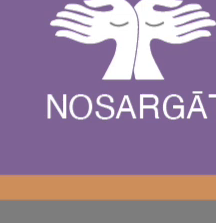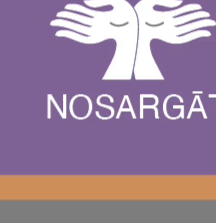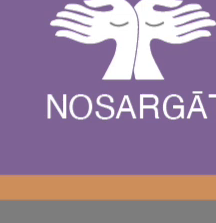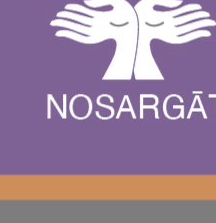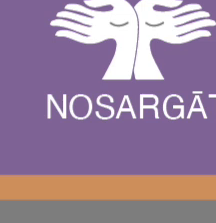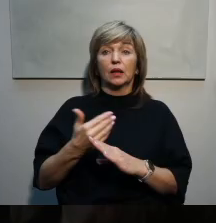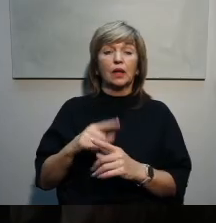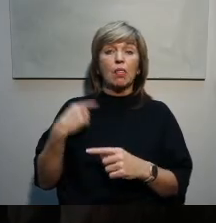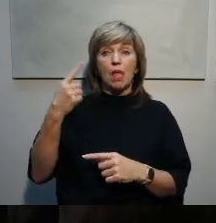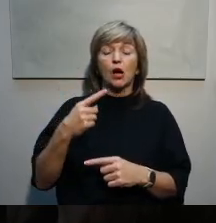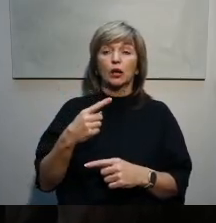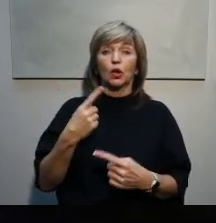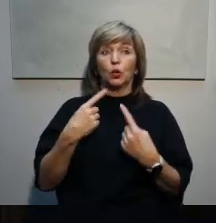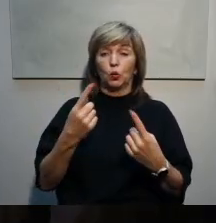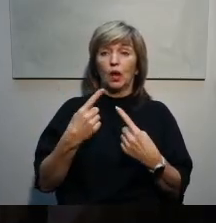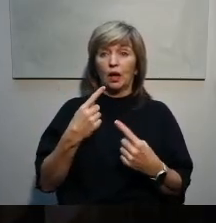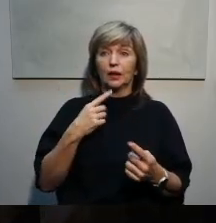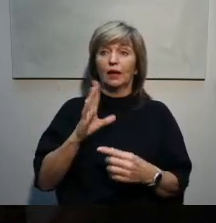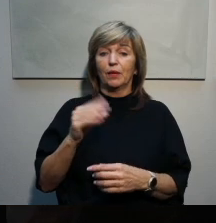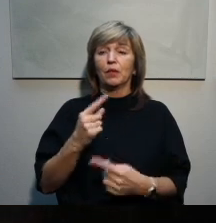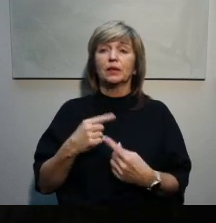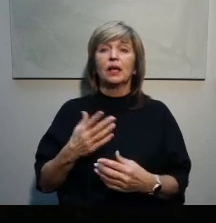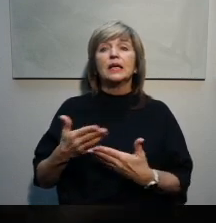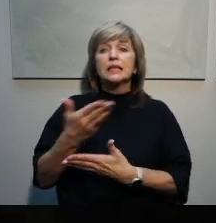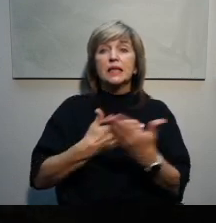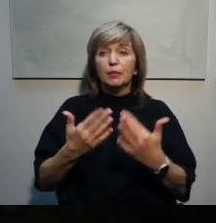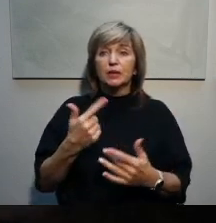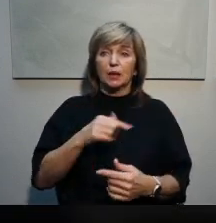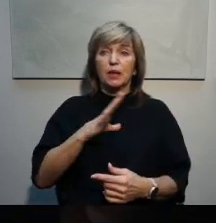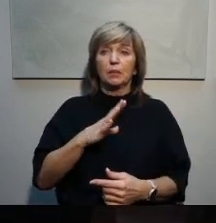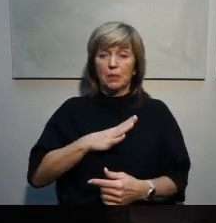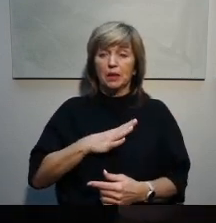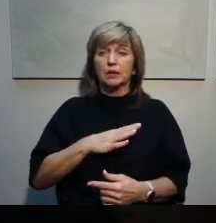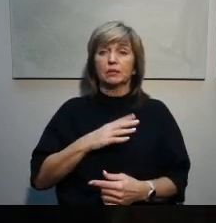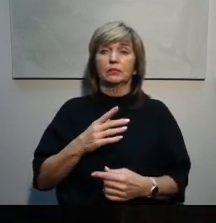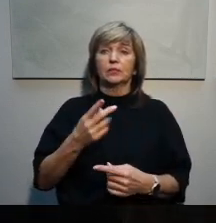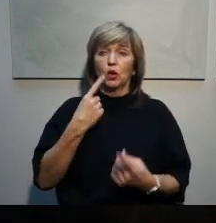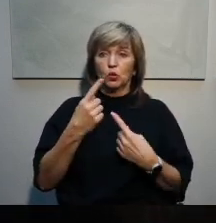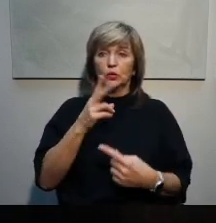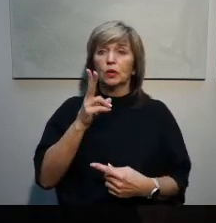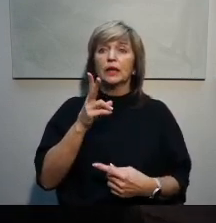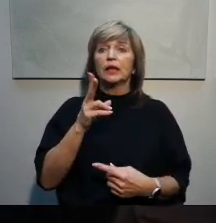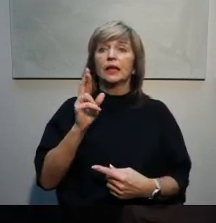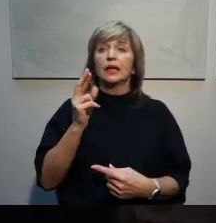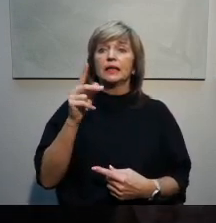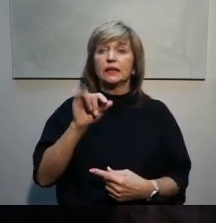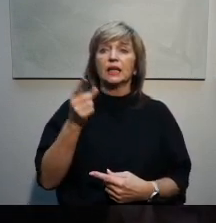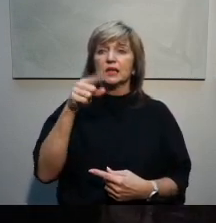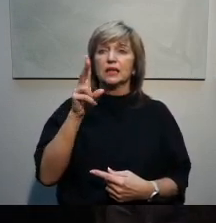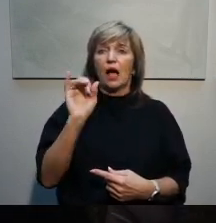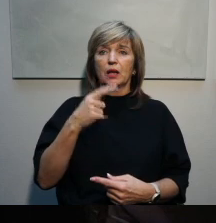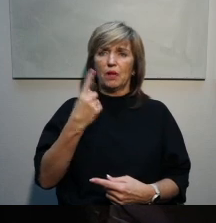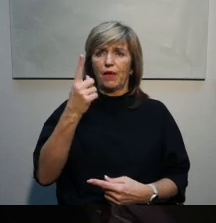Tad, kad nākamā runātāja runā parasti sadarbībā tik, cik man ir bijis, es runāju par Kristus karu, tad viena no